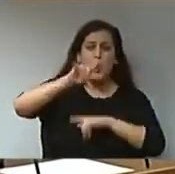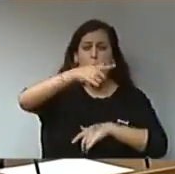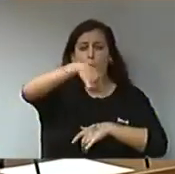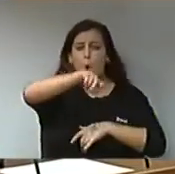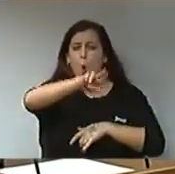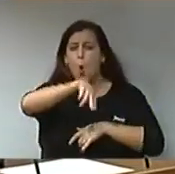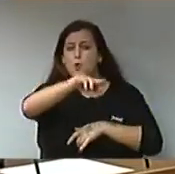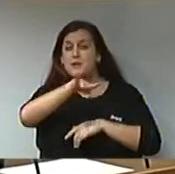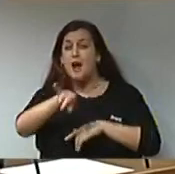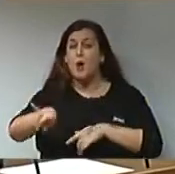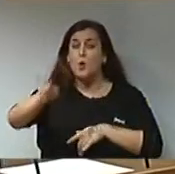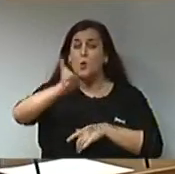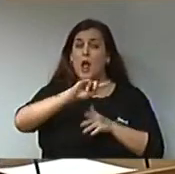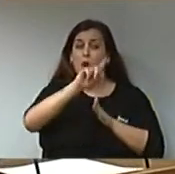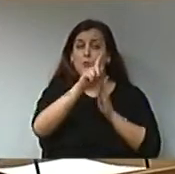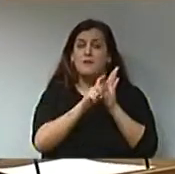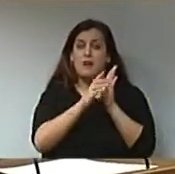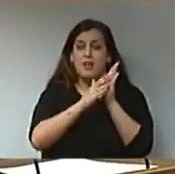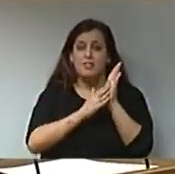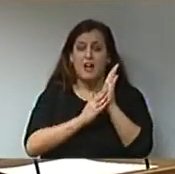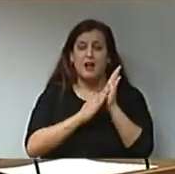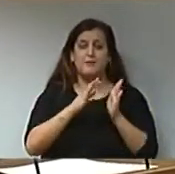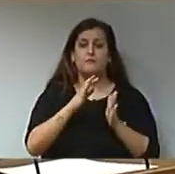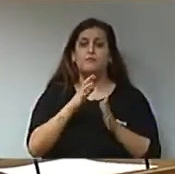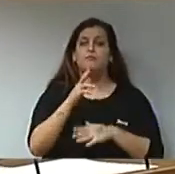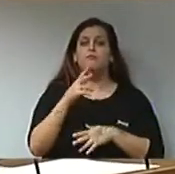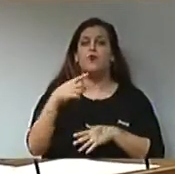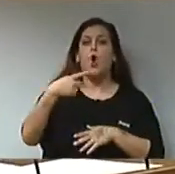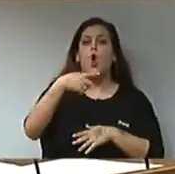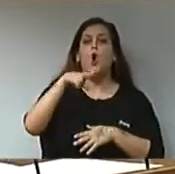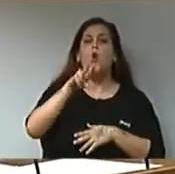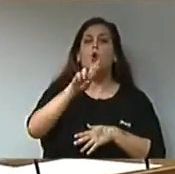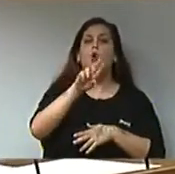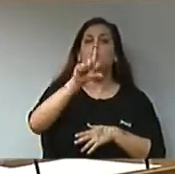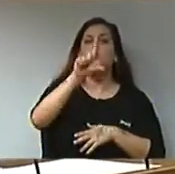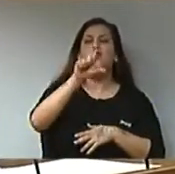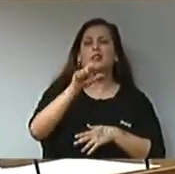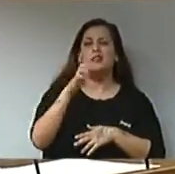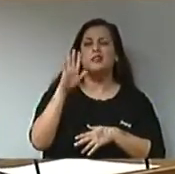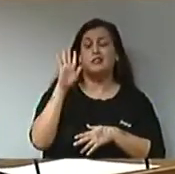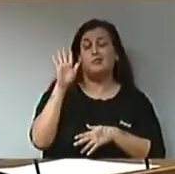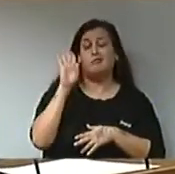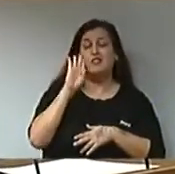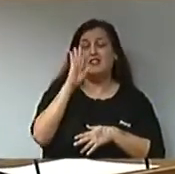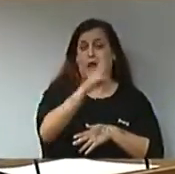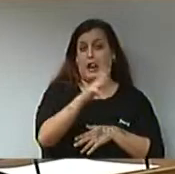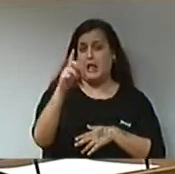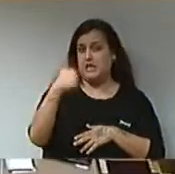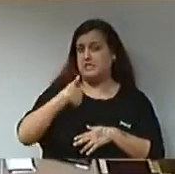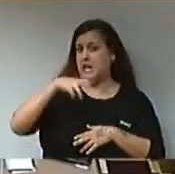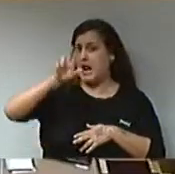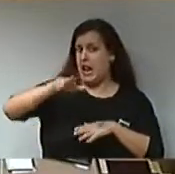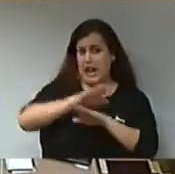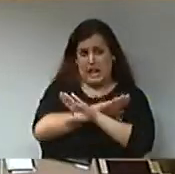vostès van atraure a la Comunitat Valenciana va ser Gürtel. Aquesta és l'única que van atraure a la Comunitat Valenciana important. Aquesta